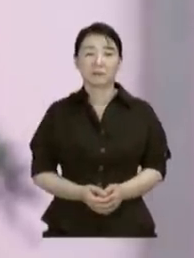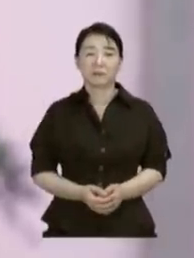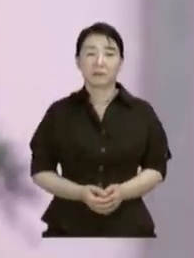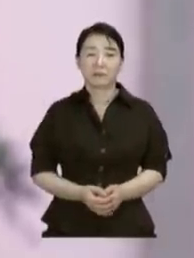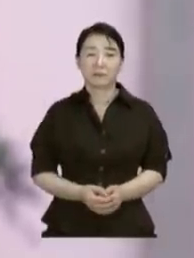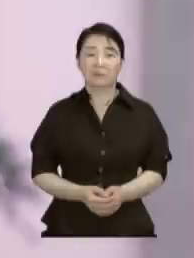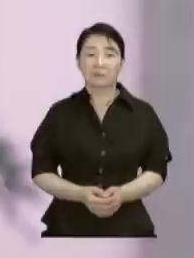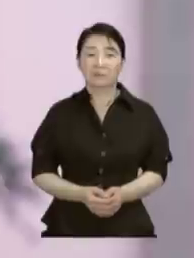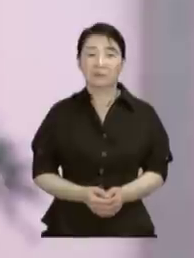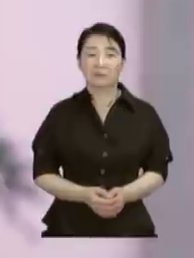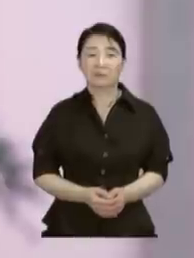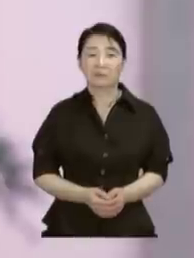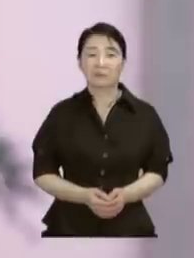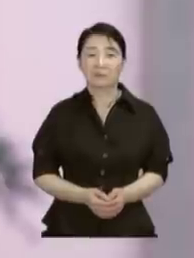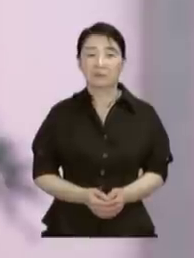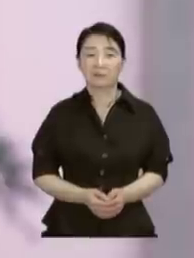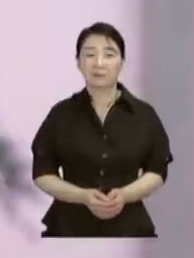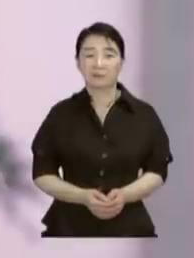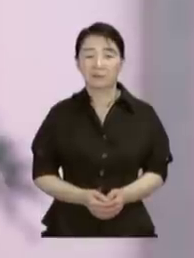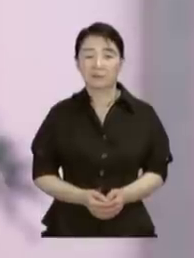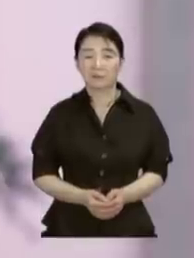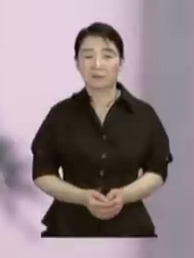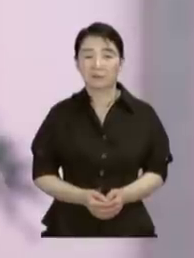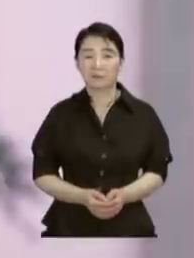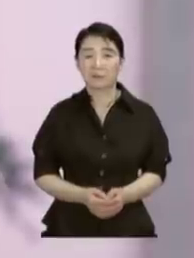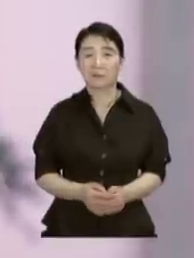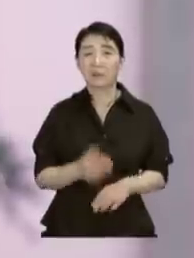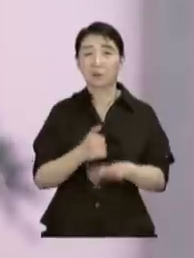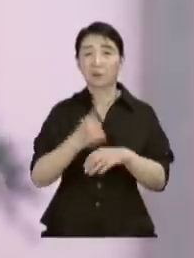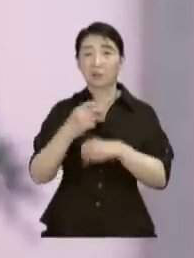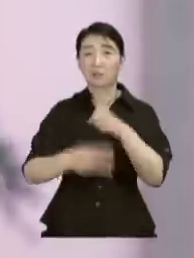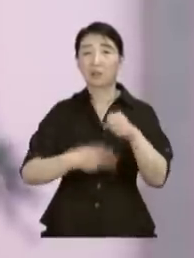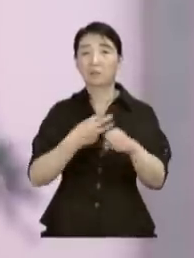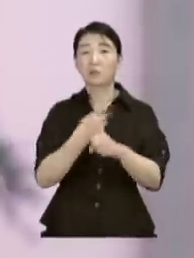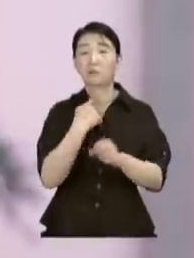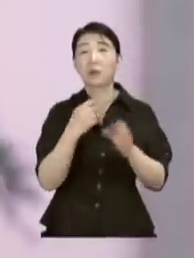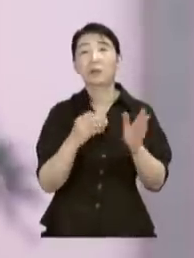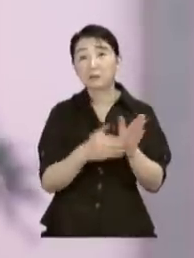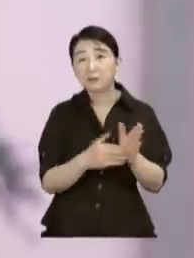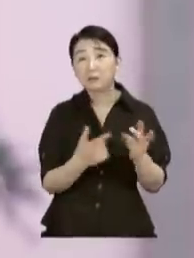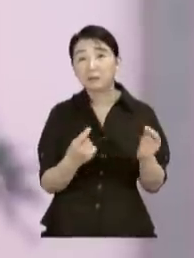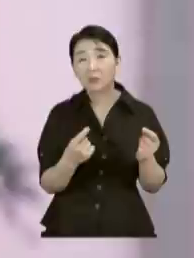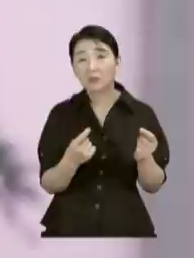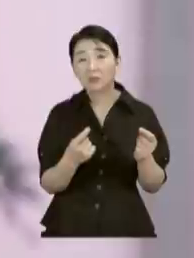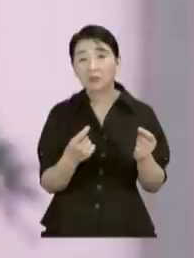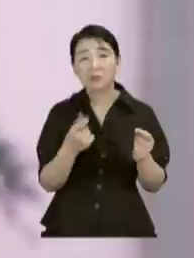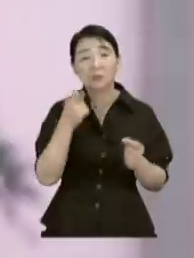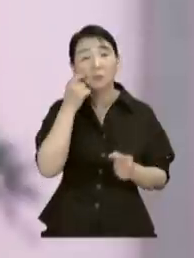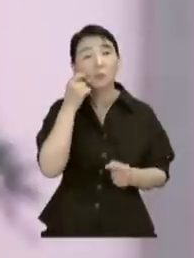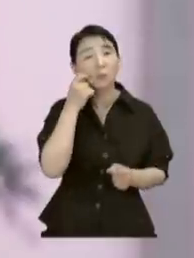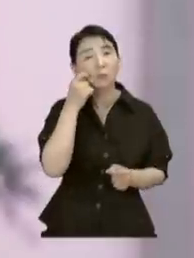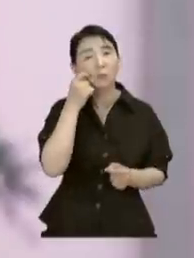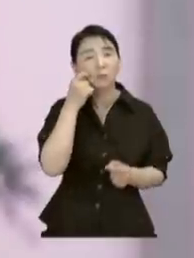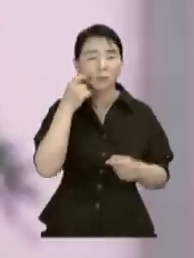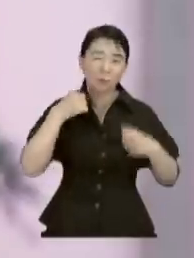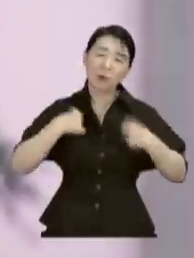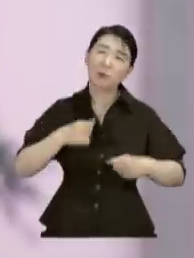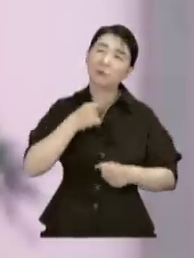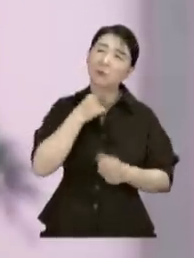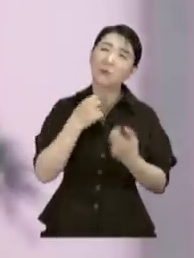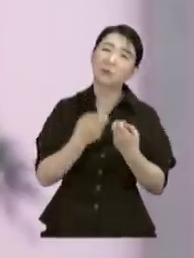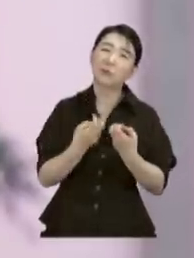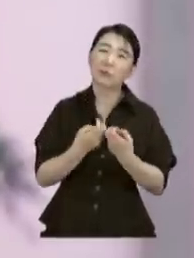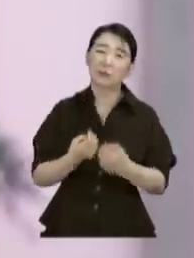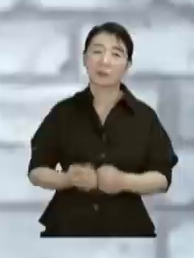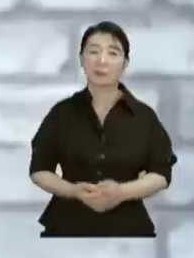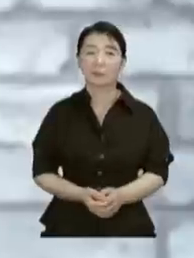말씀하시는데 하나님 3년 했잖아요. 정말 더 못하겠는데 어떡하죠?